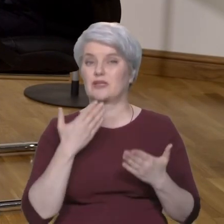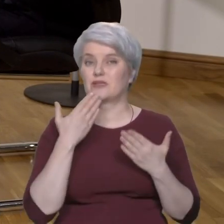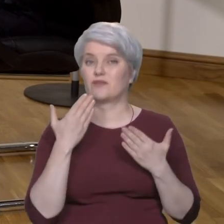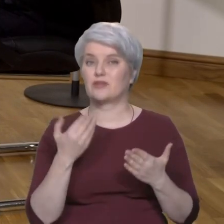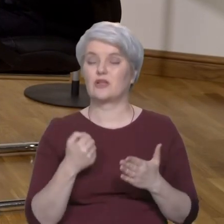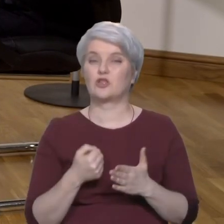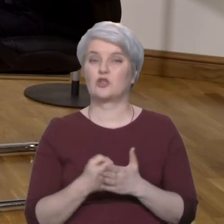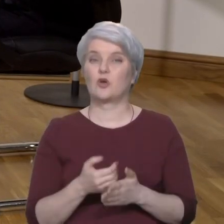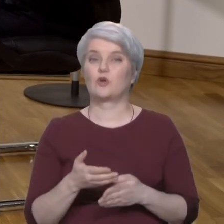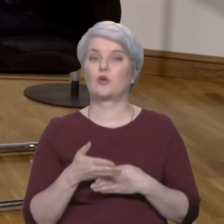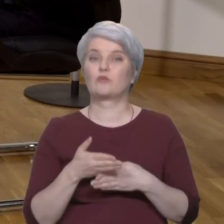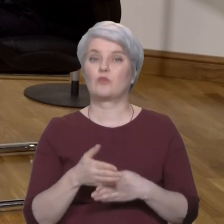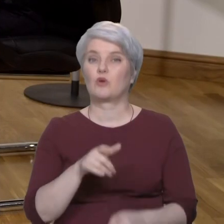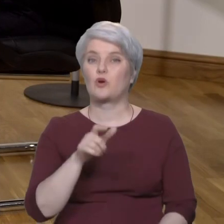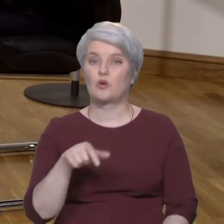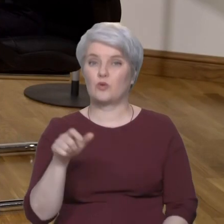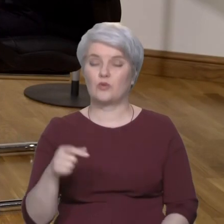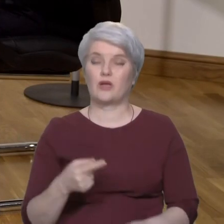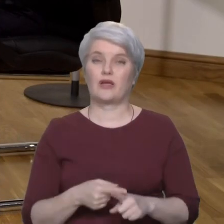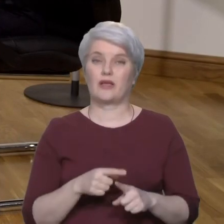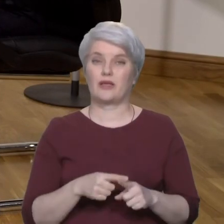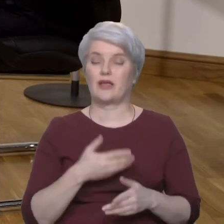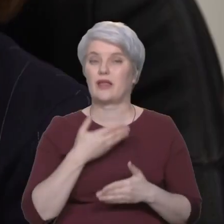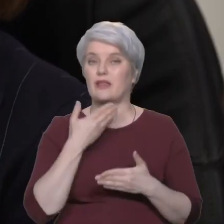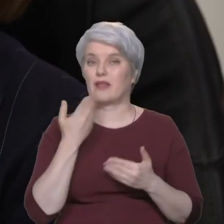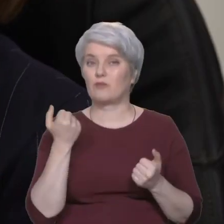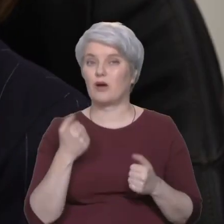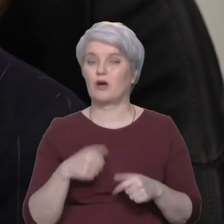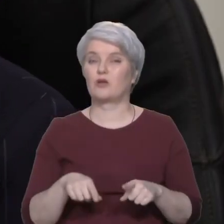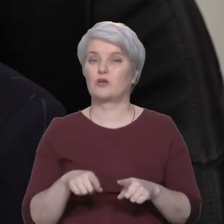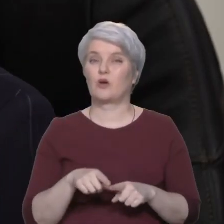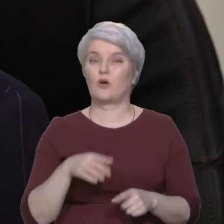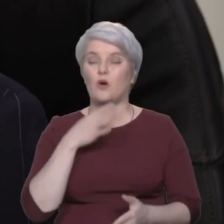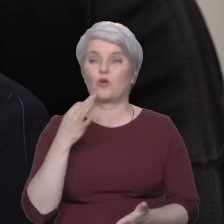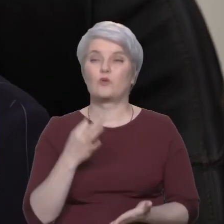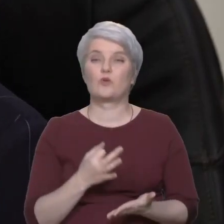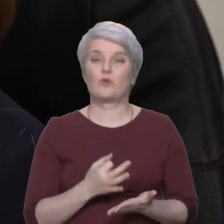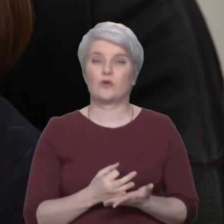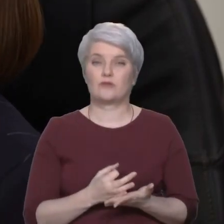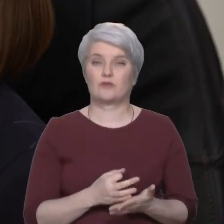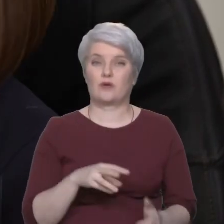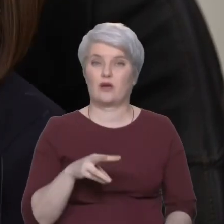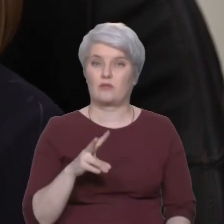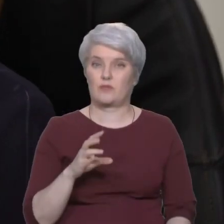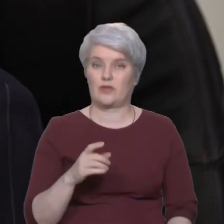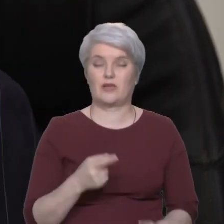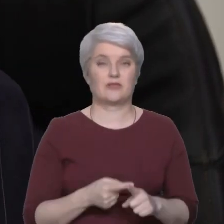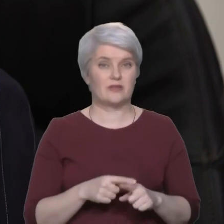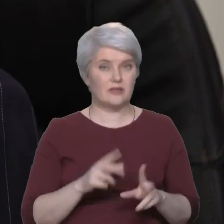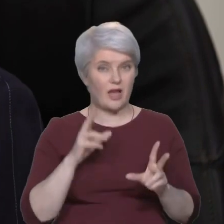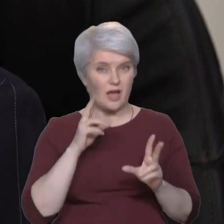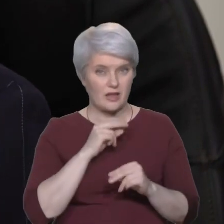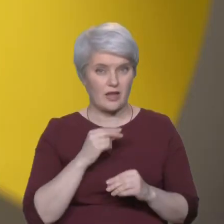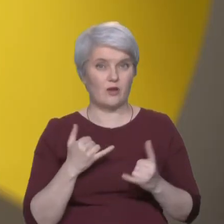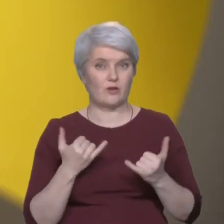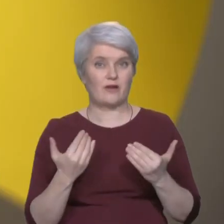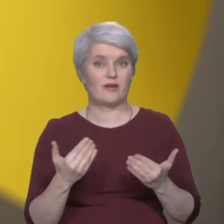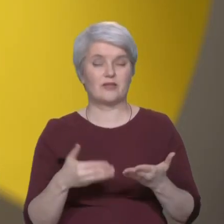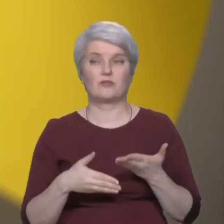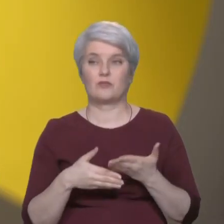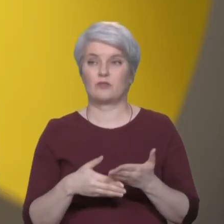до допомоги людей, які не мають так особливого такого досвіду надзвичайників? І чи це реальна для вас підмога?